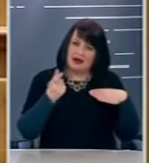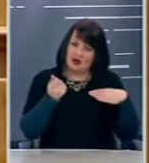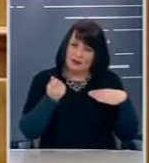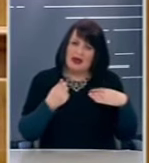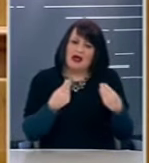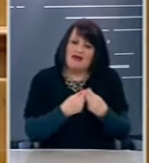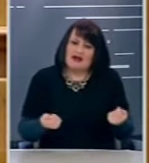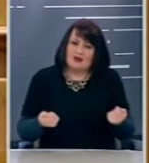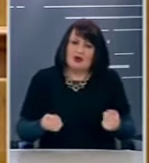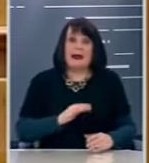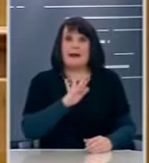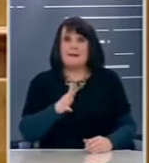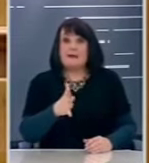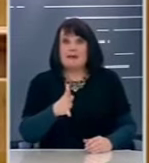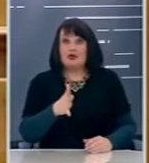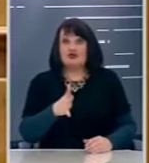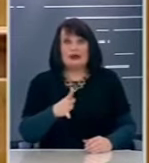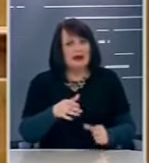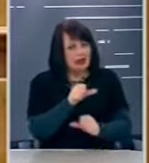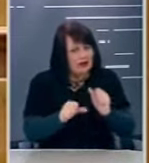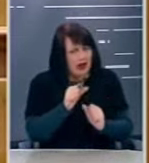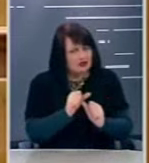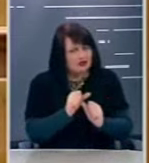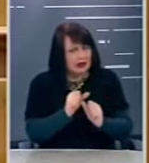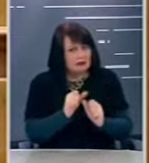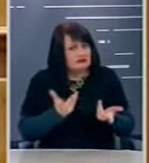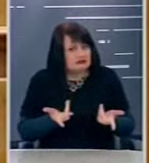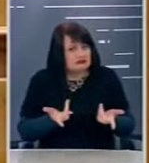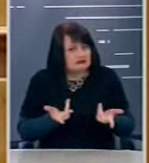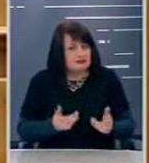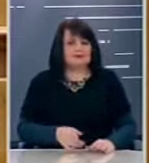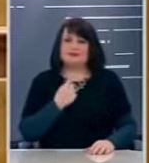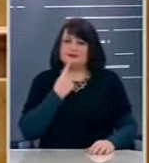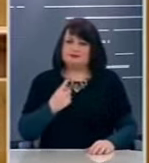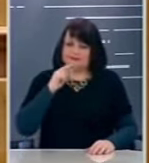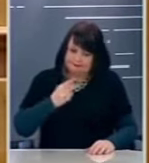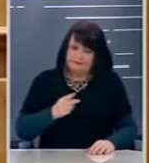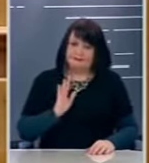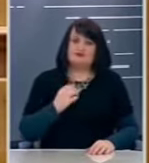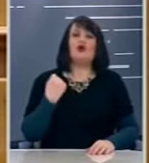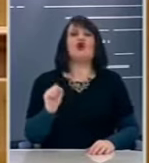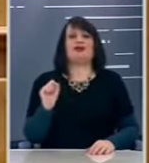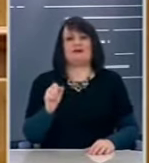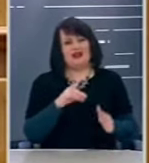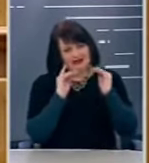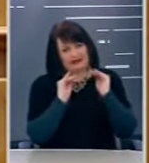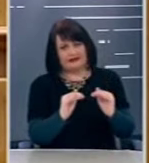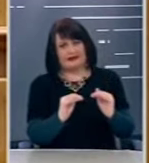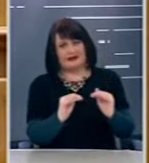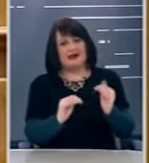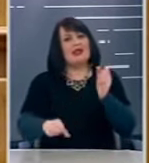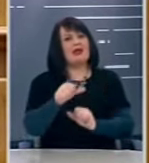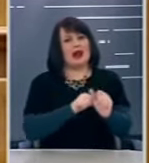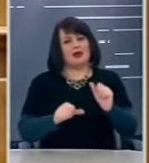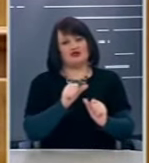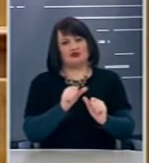Μήπως εννοούν ότι θα είναι υπό αίρεση? Η απάντηση εδώ είναι κατηγορηματική. Όχι. Δεν υπάρχει